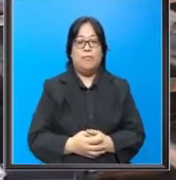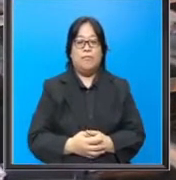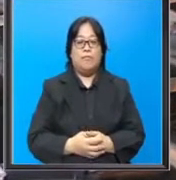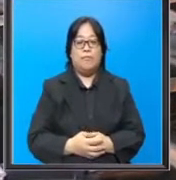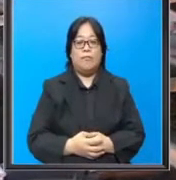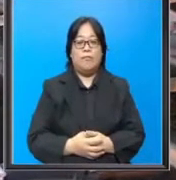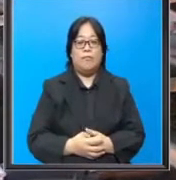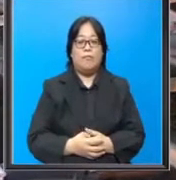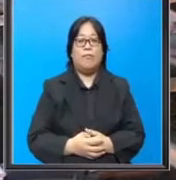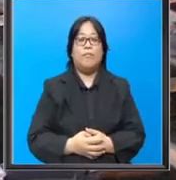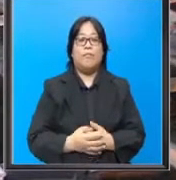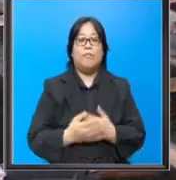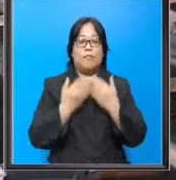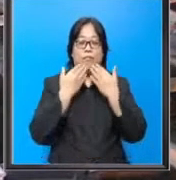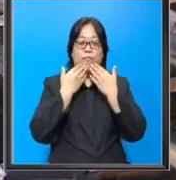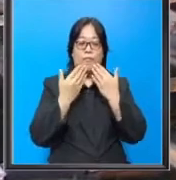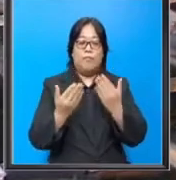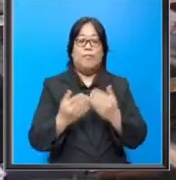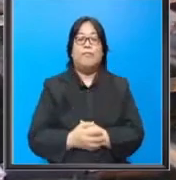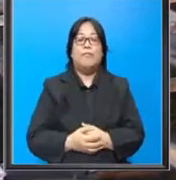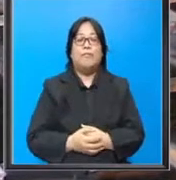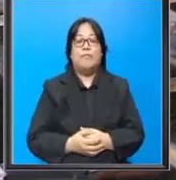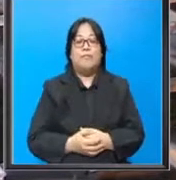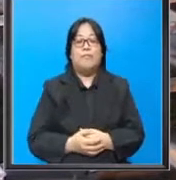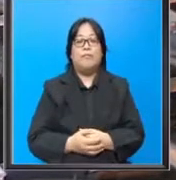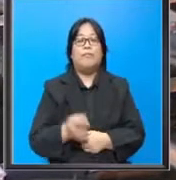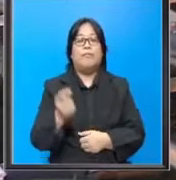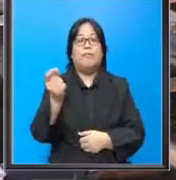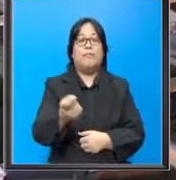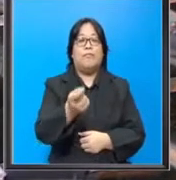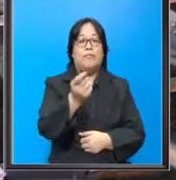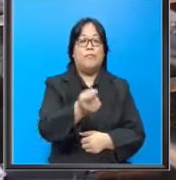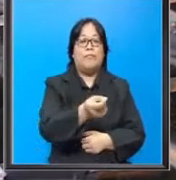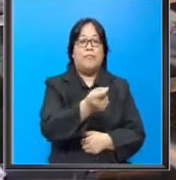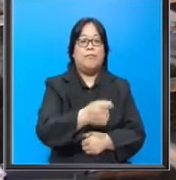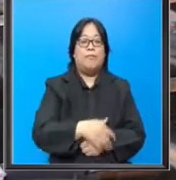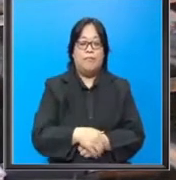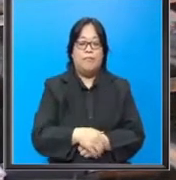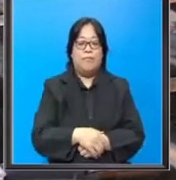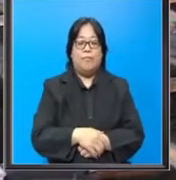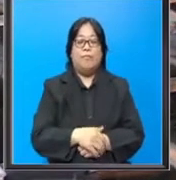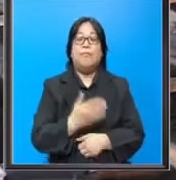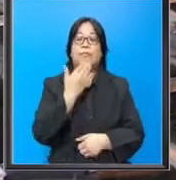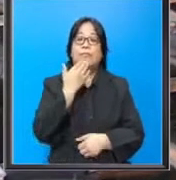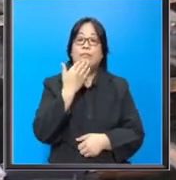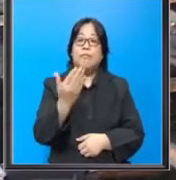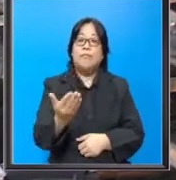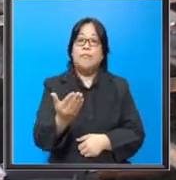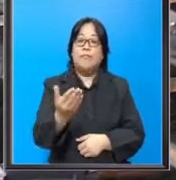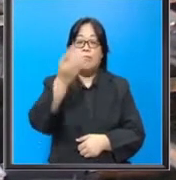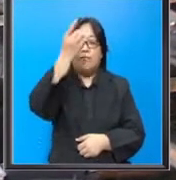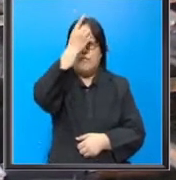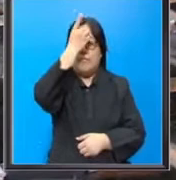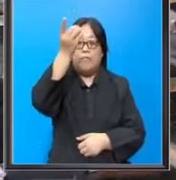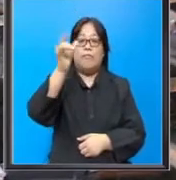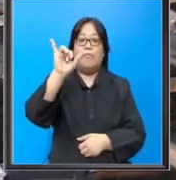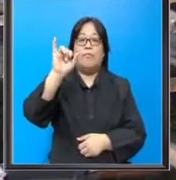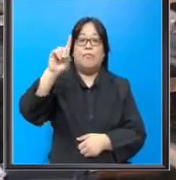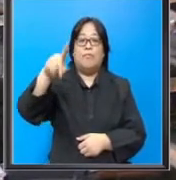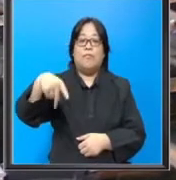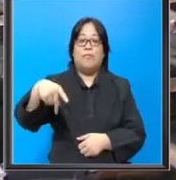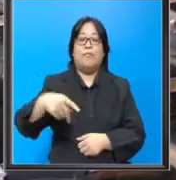shalaatu wa salaamu ala rosulillah Muhammad wa'ala alihi washohbihi ajmain gym kasih here to help